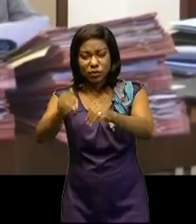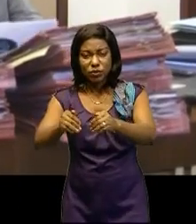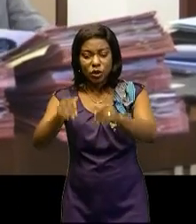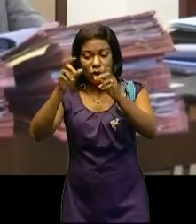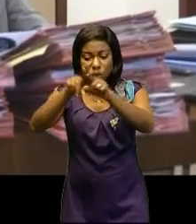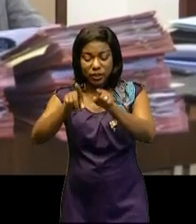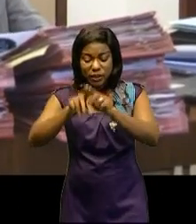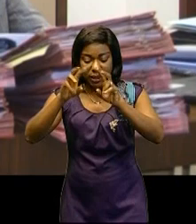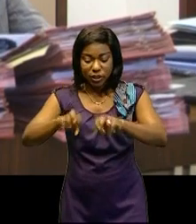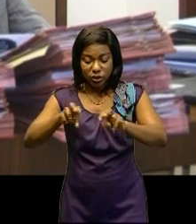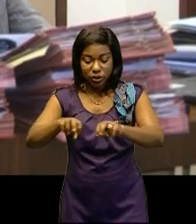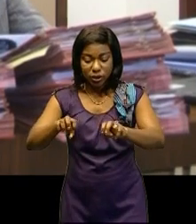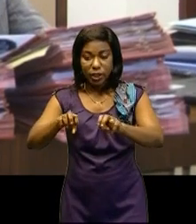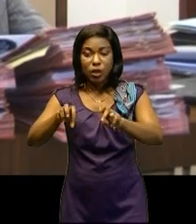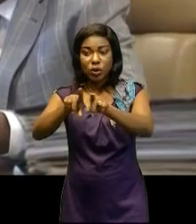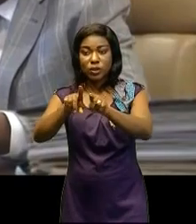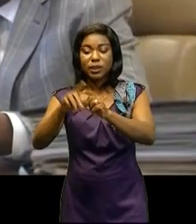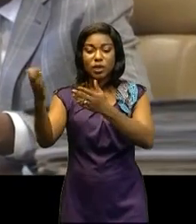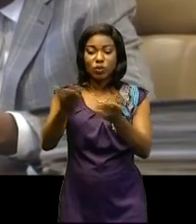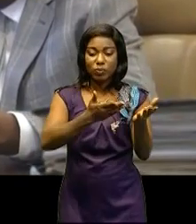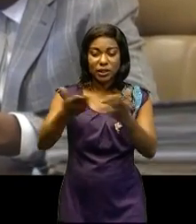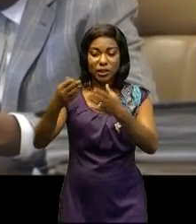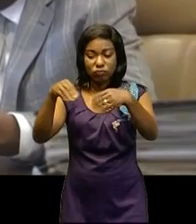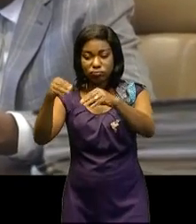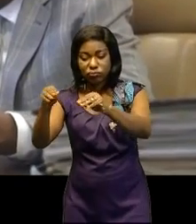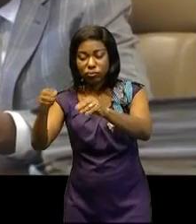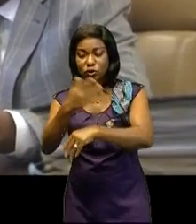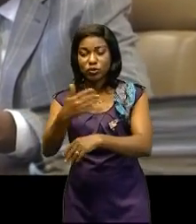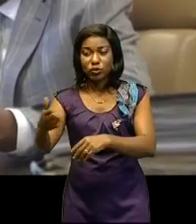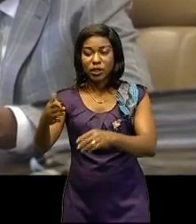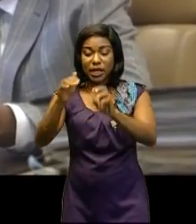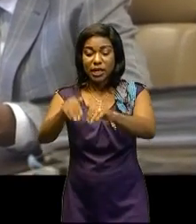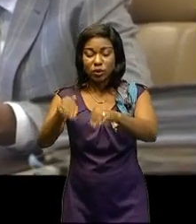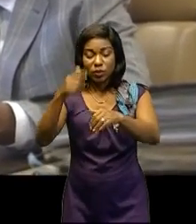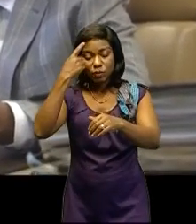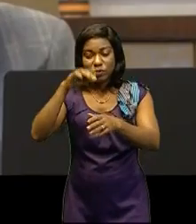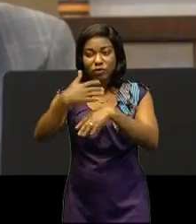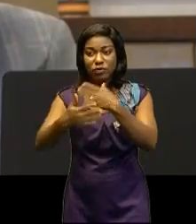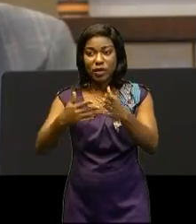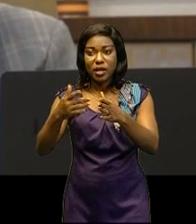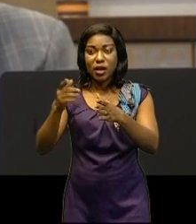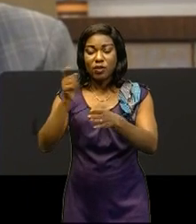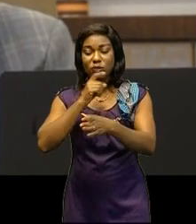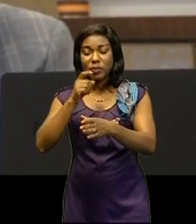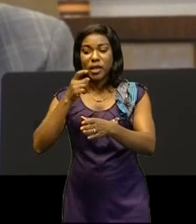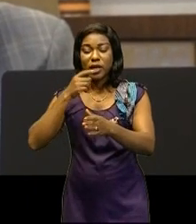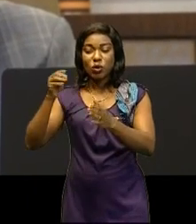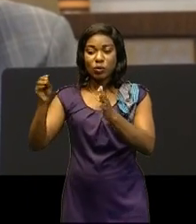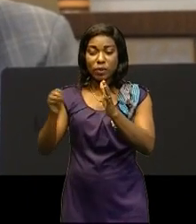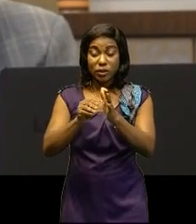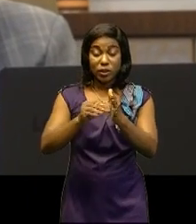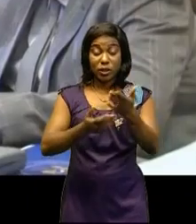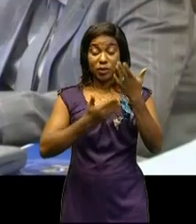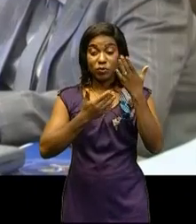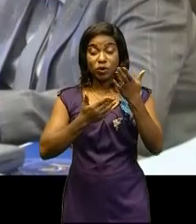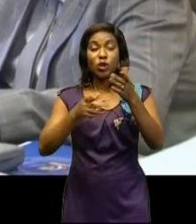recherche agronomique et la commercialisation de produits agricoles afin d'en formuler les recommandations idoines et